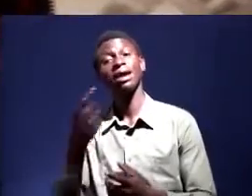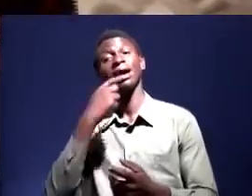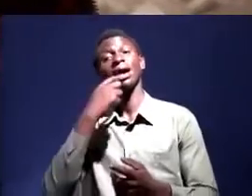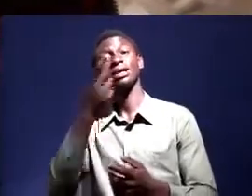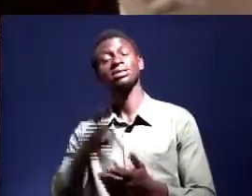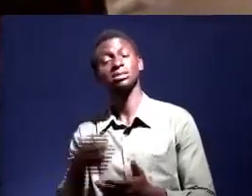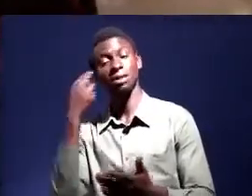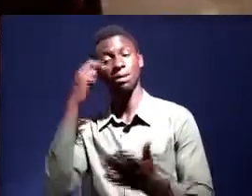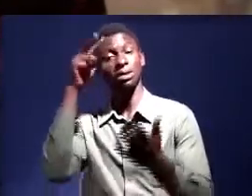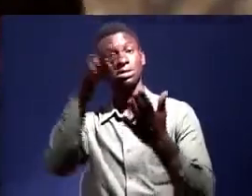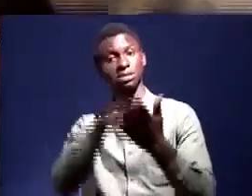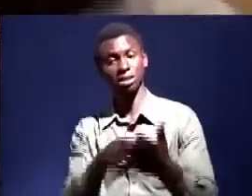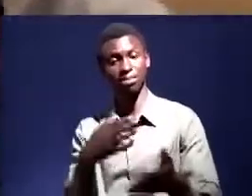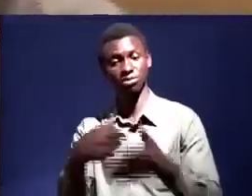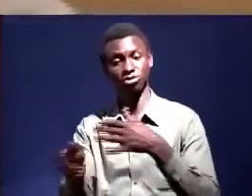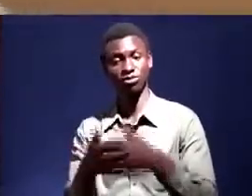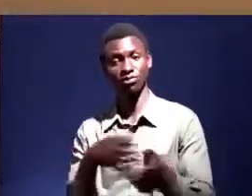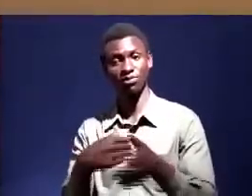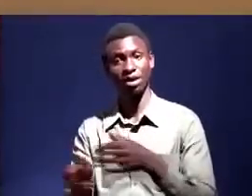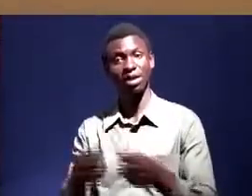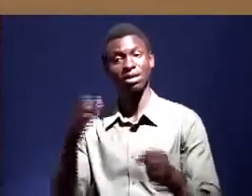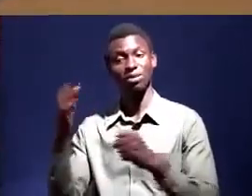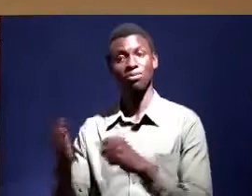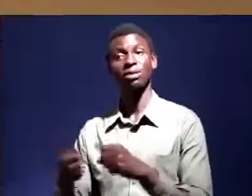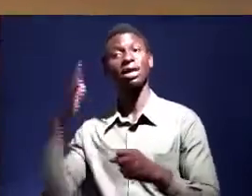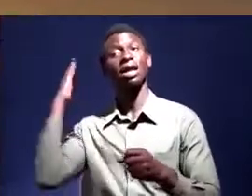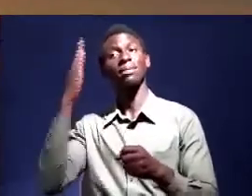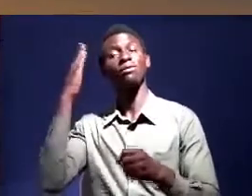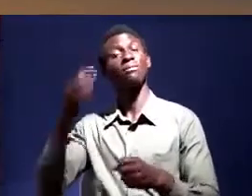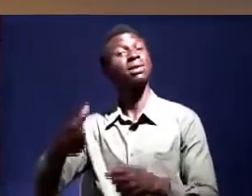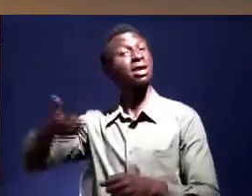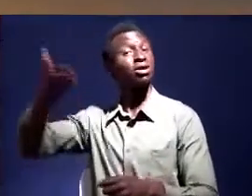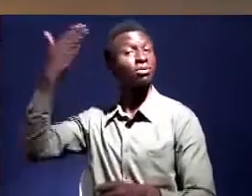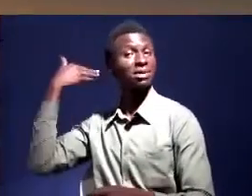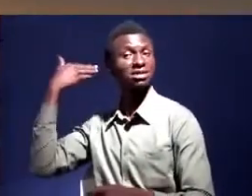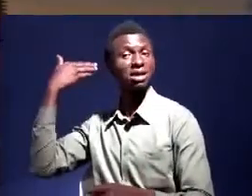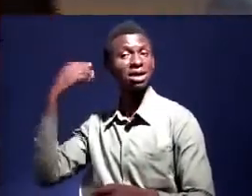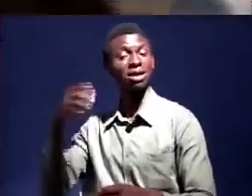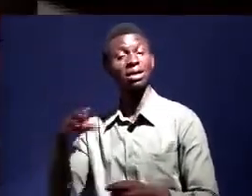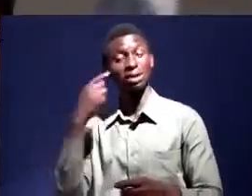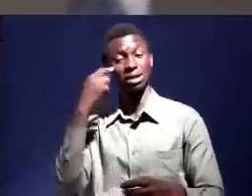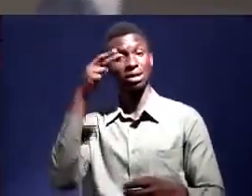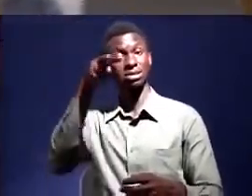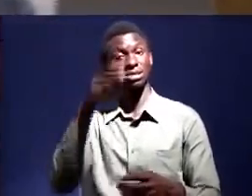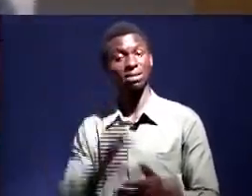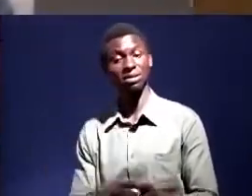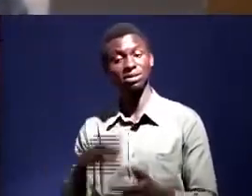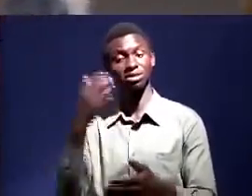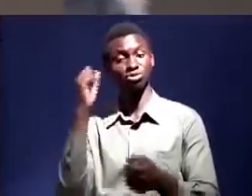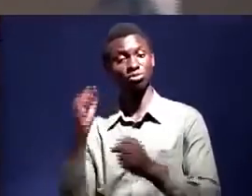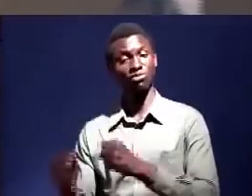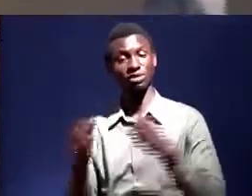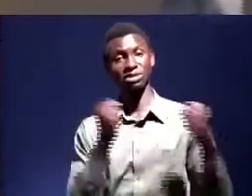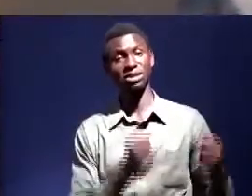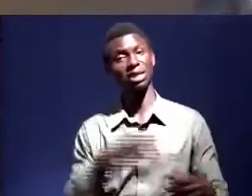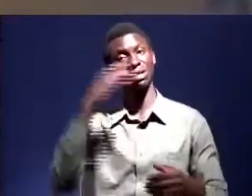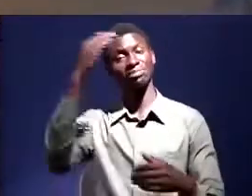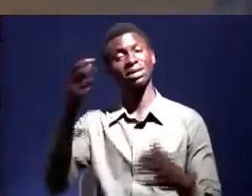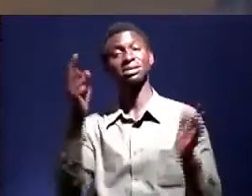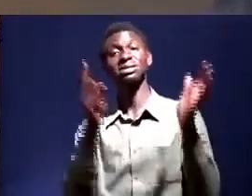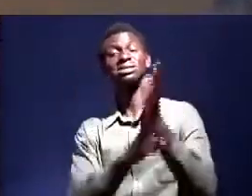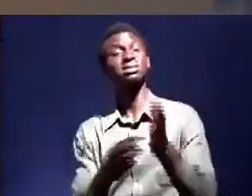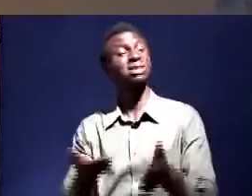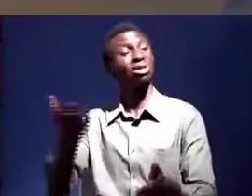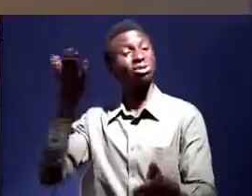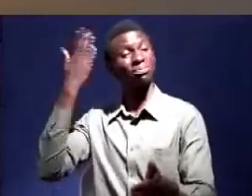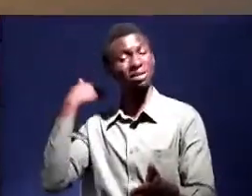tazama ulichofanya majuma mawili yaliyopita. Look what you did 6 months ago. Tazama jinsi ulivyotenda miezi sita iliyopita. Look what you did last year.